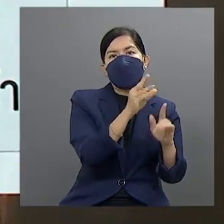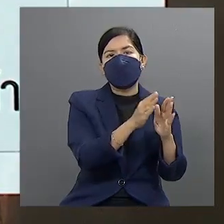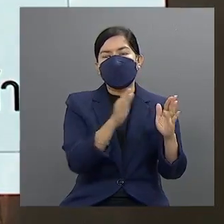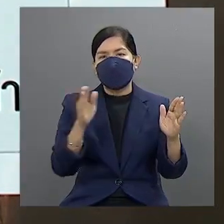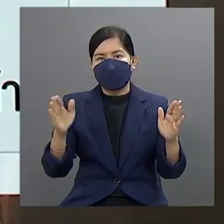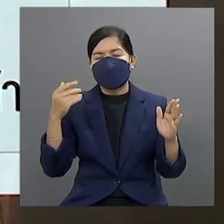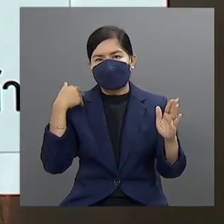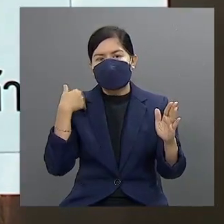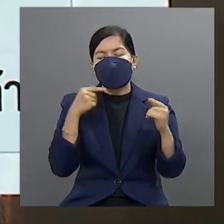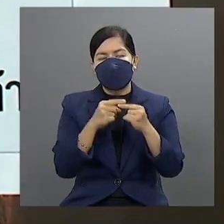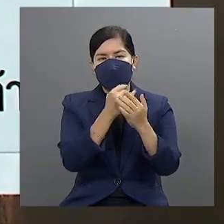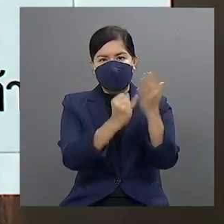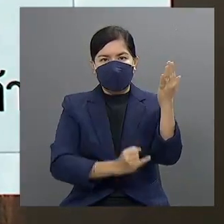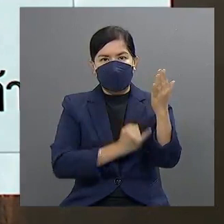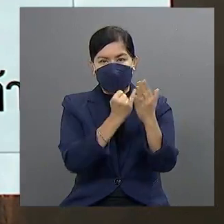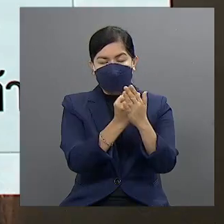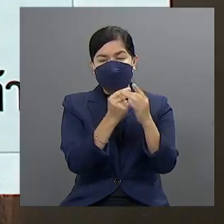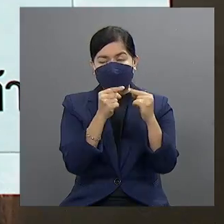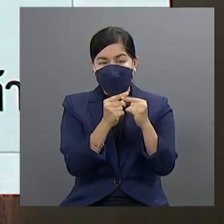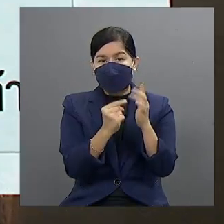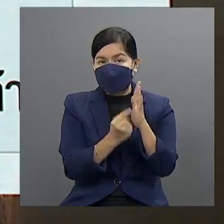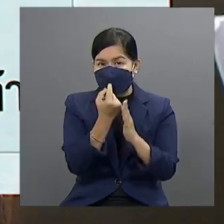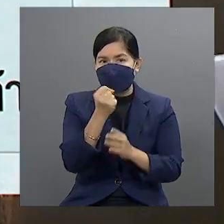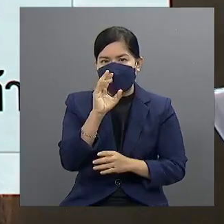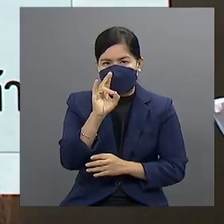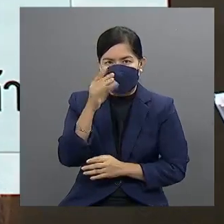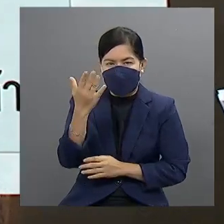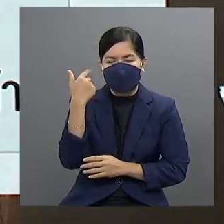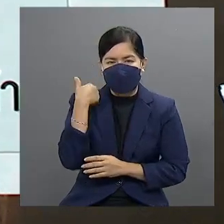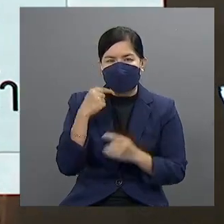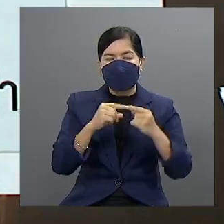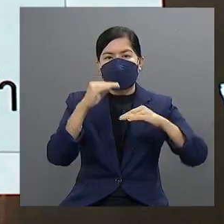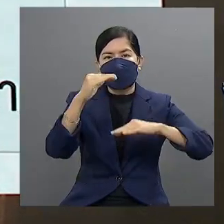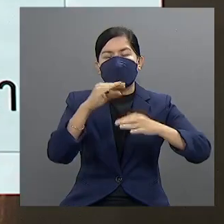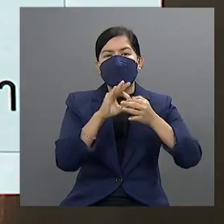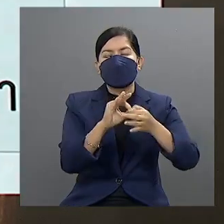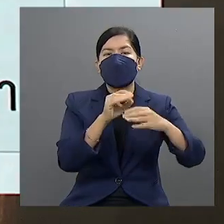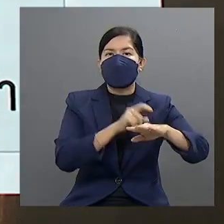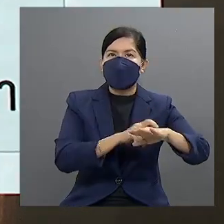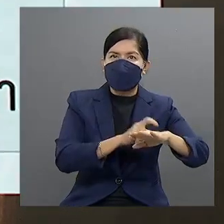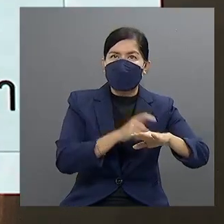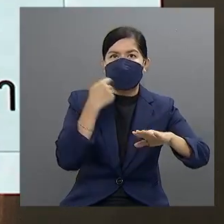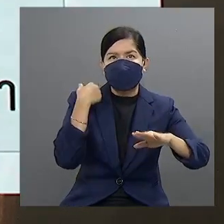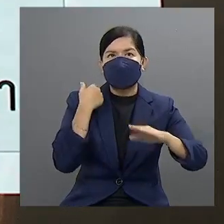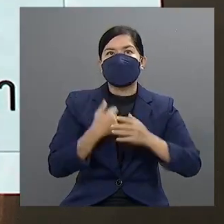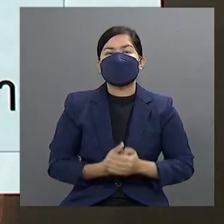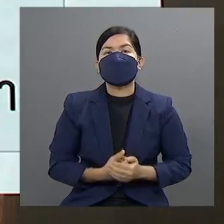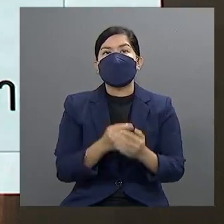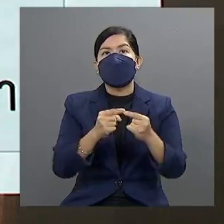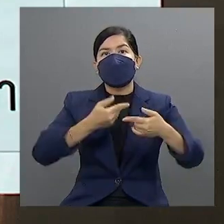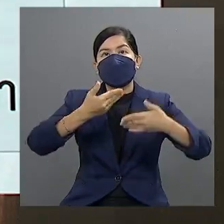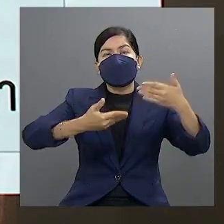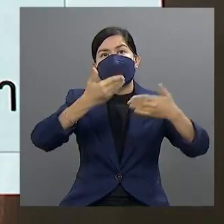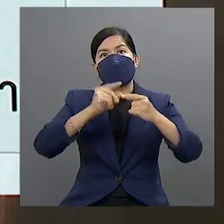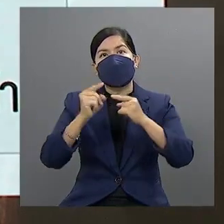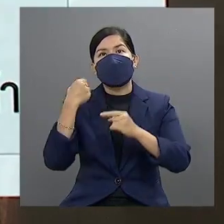จังหวัดเท่านั้นนะคะมีการกำหนดเรื่องของเวลามีการงดกิจกรรมด้วยนะคะซึ่งกิจกรรมมีอะไรบ้างคืองดบริการ